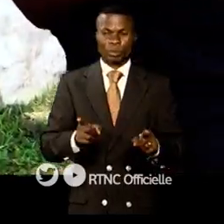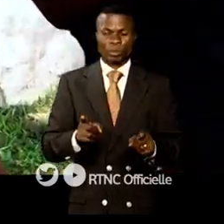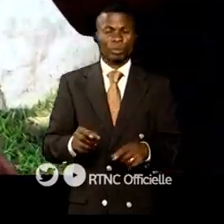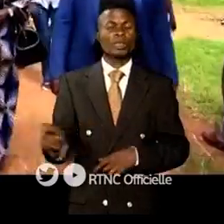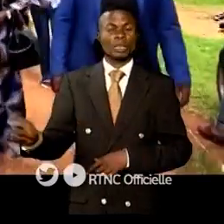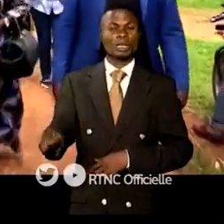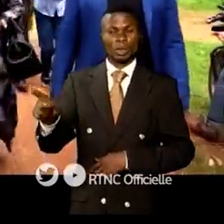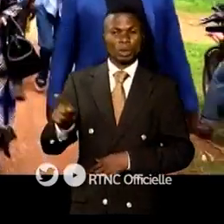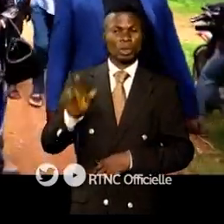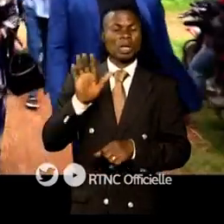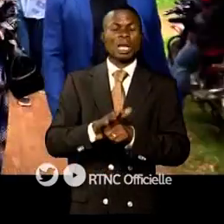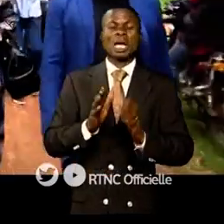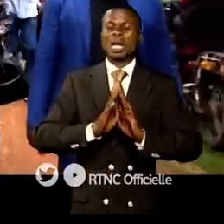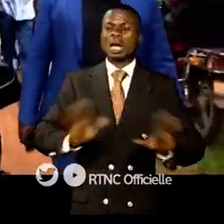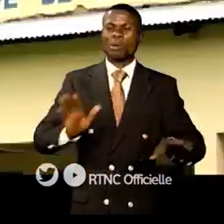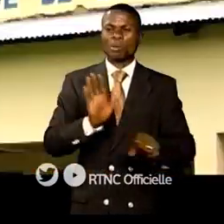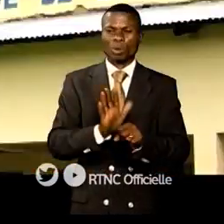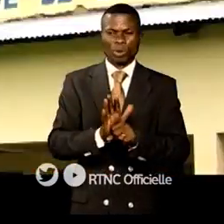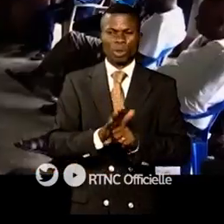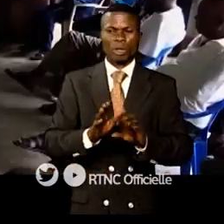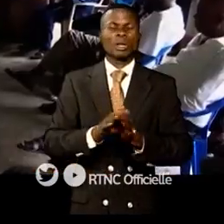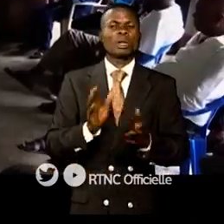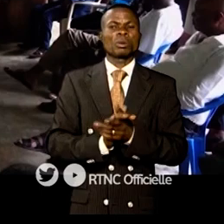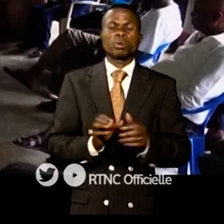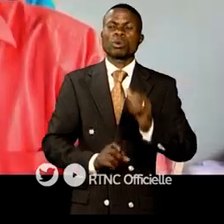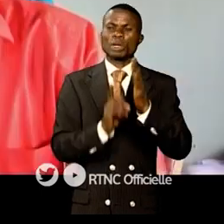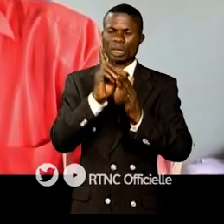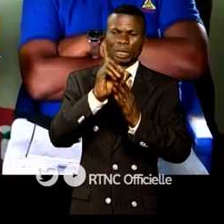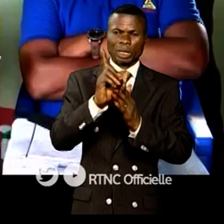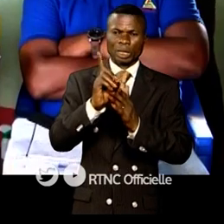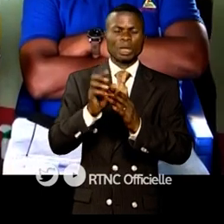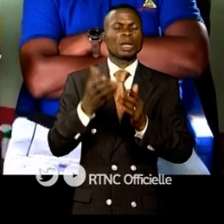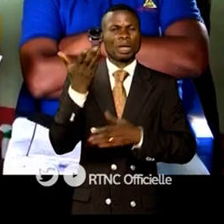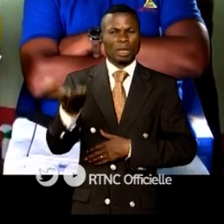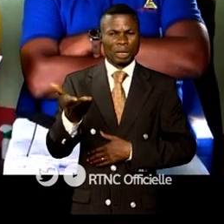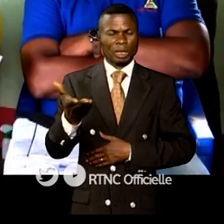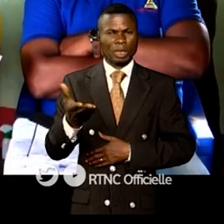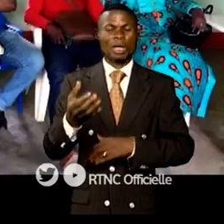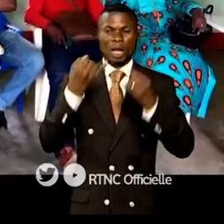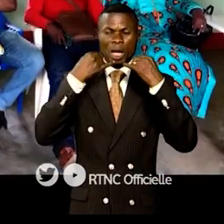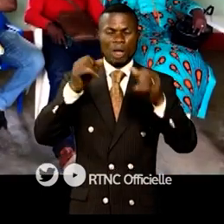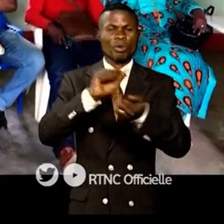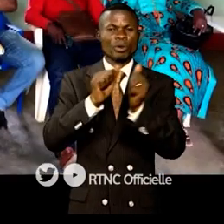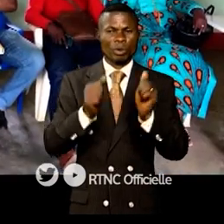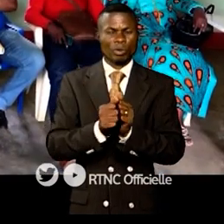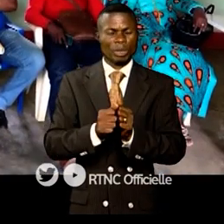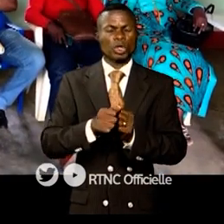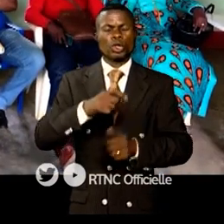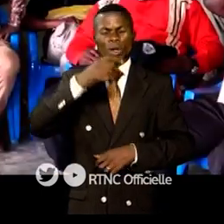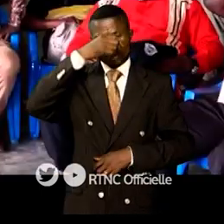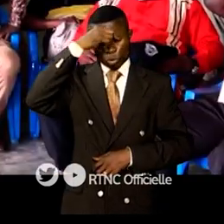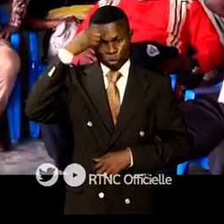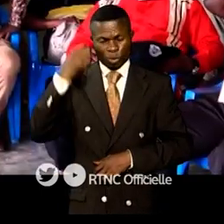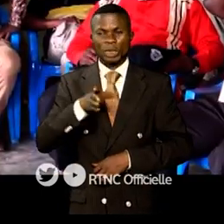contrée dispose d'énormes potentialités susceptibles de la propulser dans l'ère du développement. Informé de cette situation regrettable qui